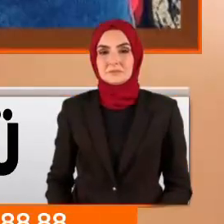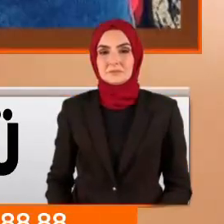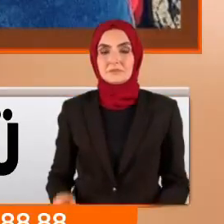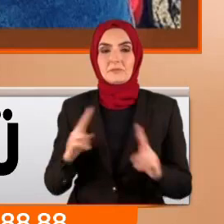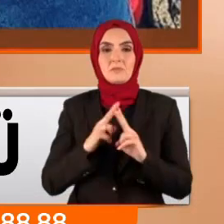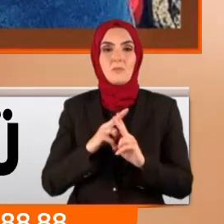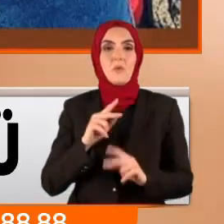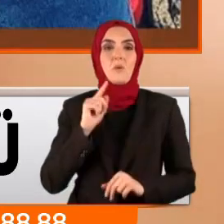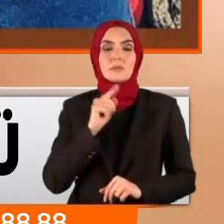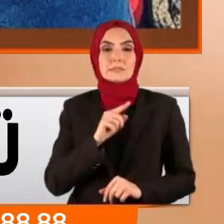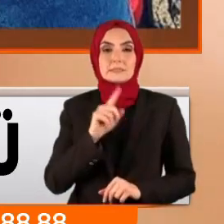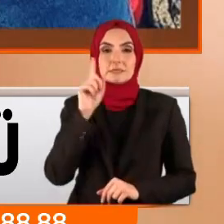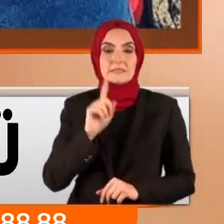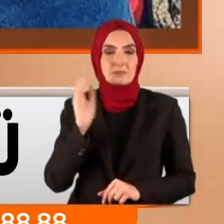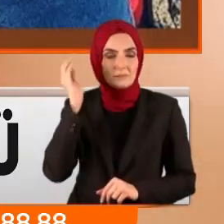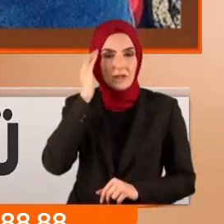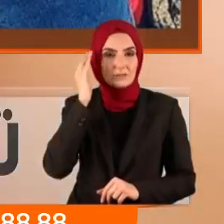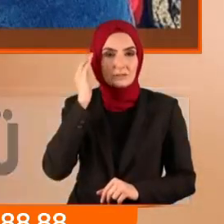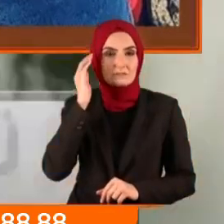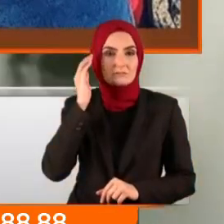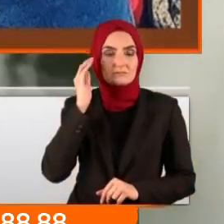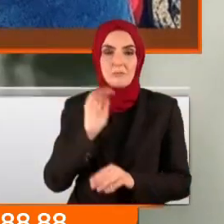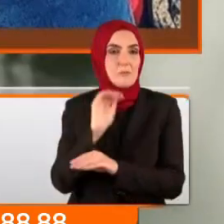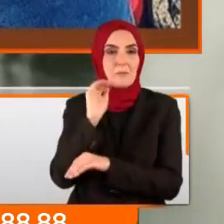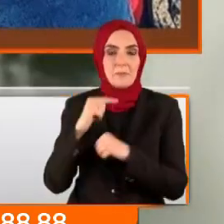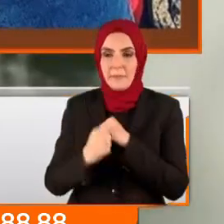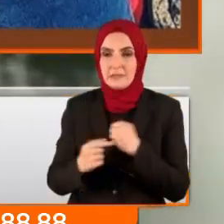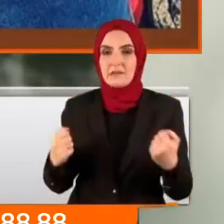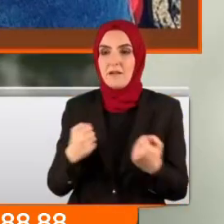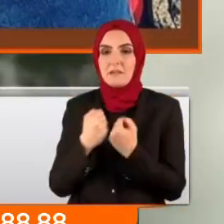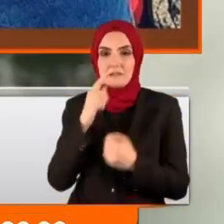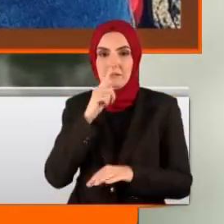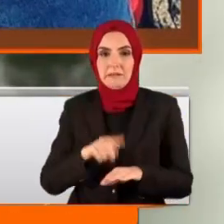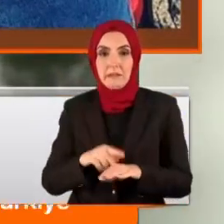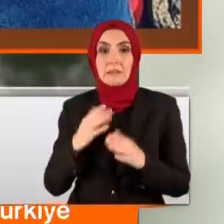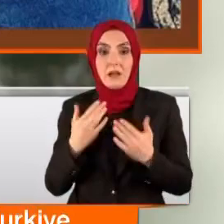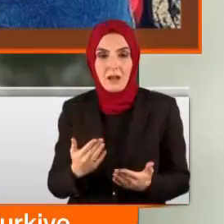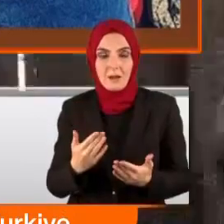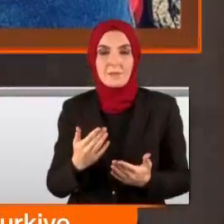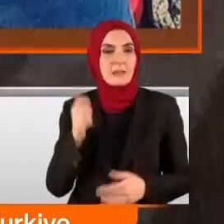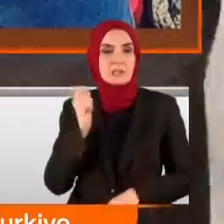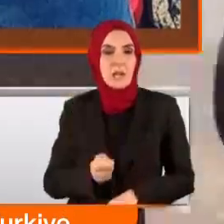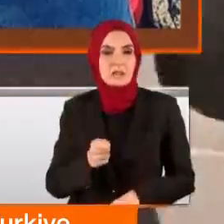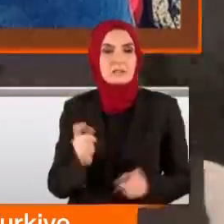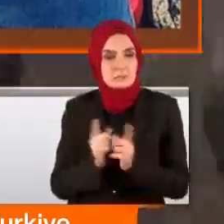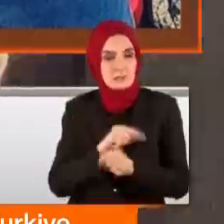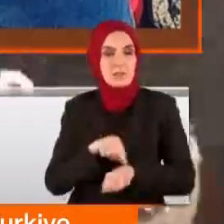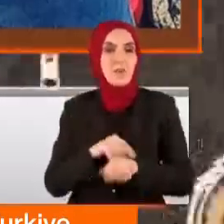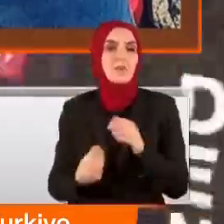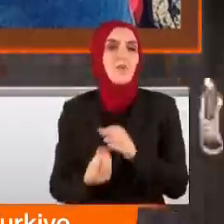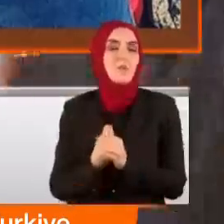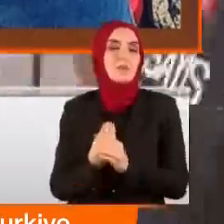Polis ilk başta yaşananların bir kaza olduğunu düşündü ama işin aslı çok geçmeden ortaya çıktı. Bilerek mi çarptınız